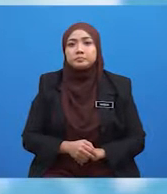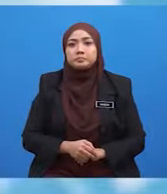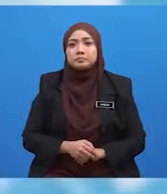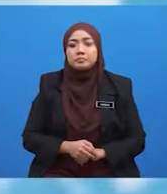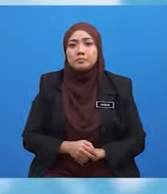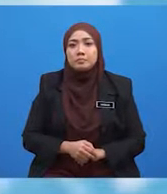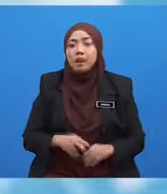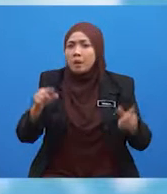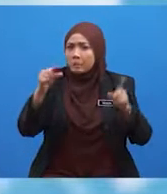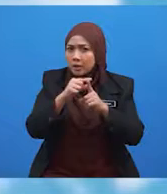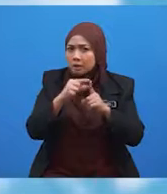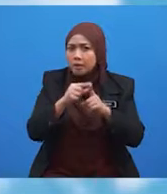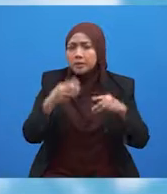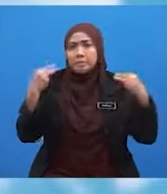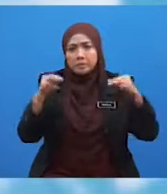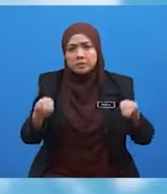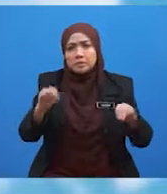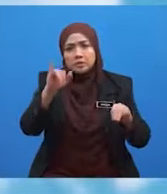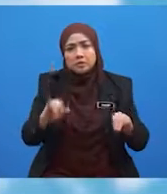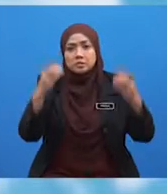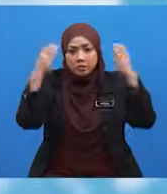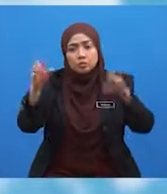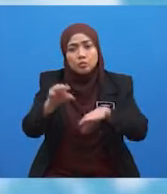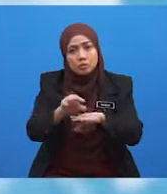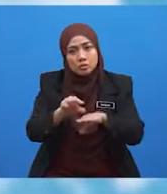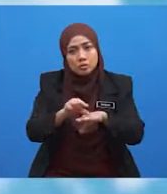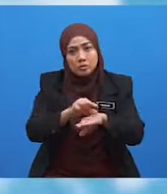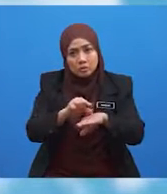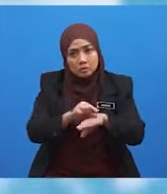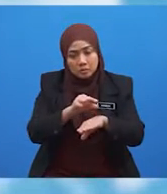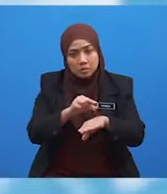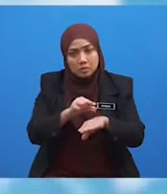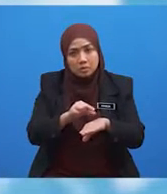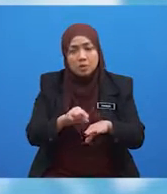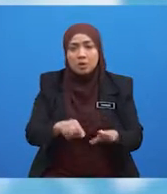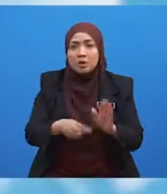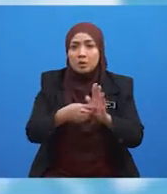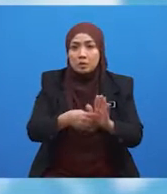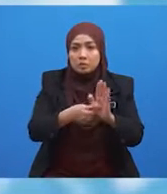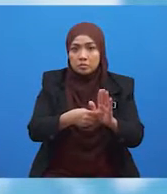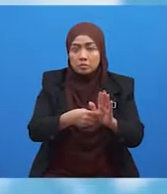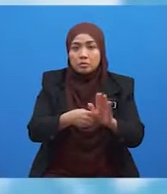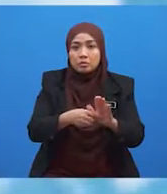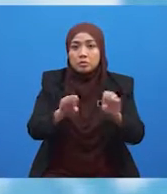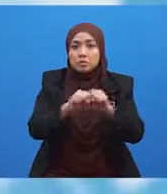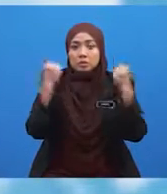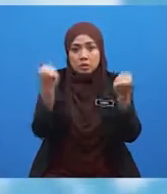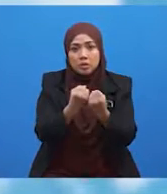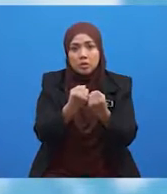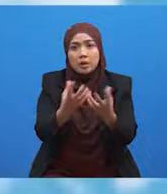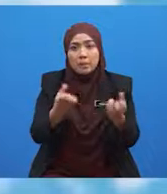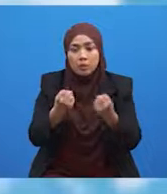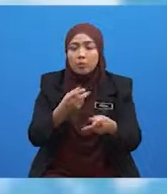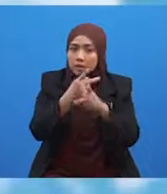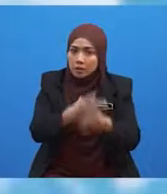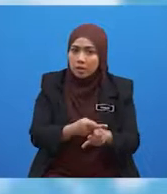pekataan pemasangan cek gunakan merujuk kepada syari'at yang mengeluarkan produk dan juga syari'at yang ingin mengekalkan